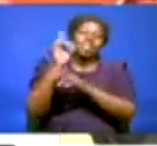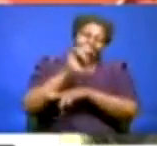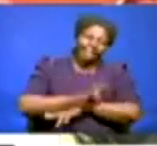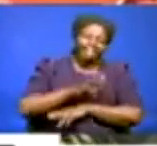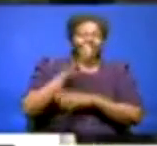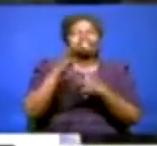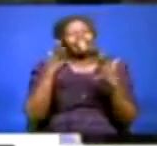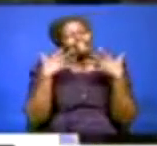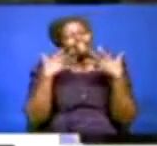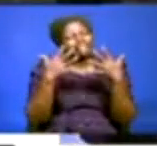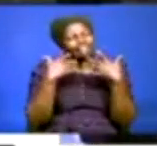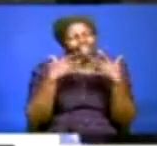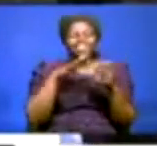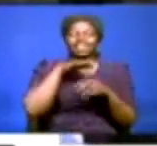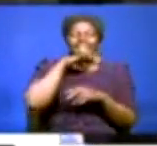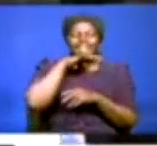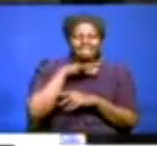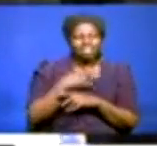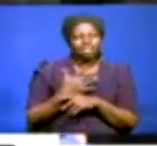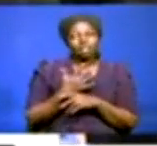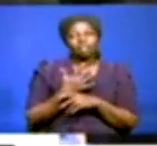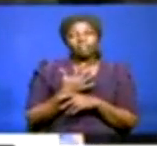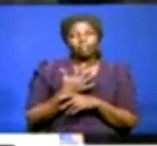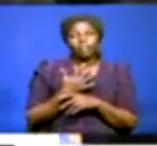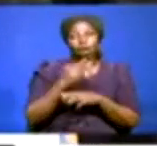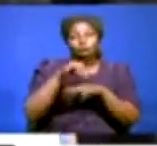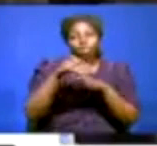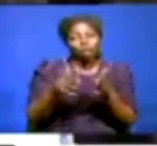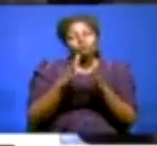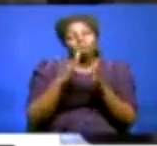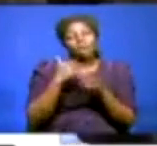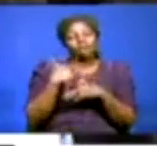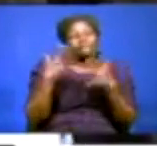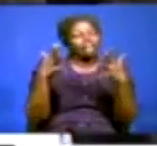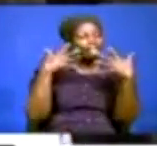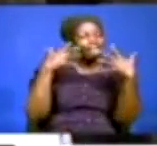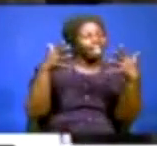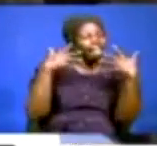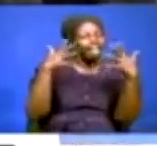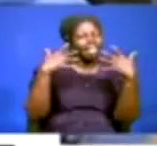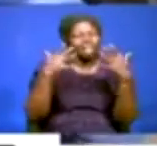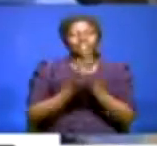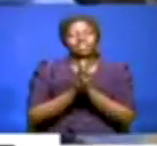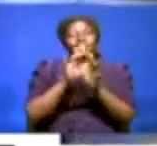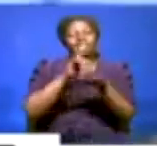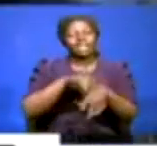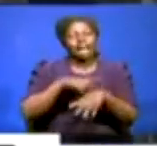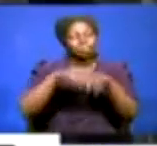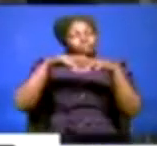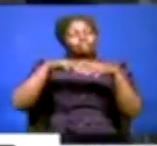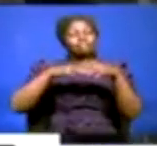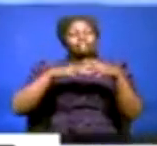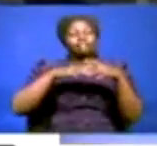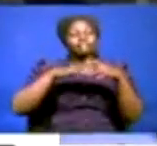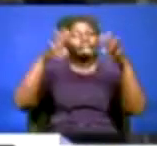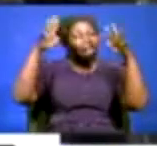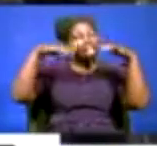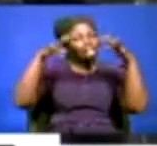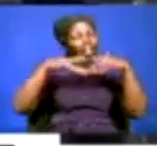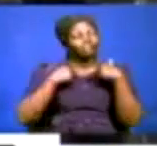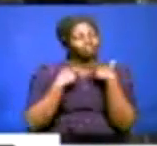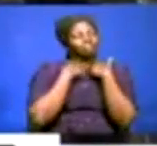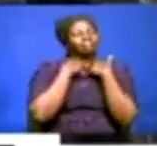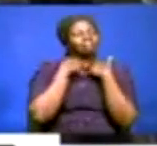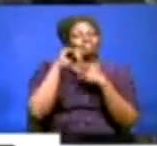ni fumbi. Sasa nazara kwa hii barabara. Juu ya fumbi ukinyesha gari zinazama. Na hizi barabara zingine kutoka tu na kuendelea na huko juu